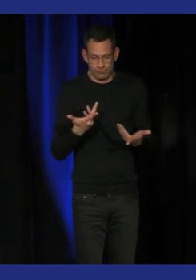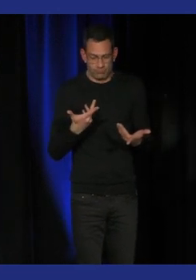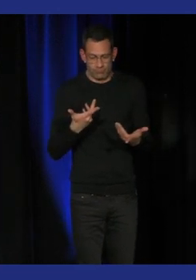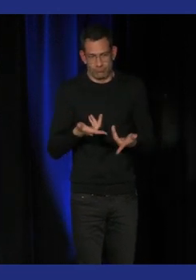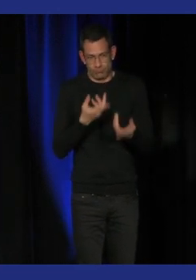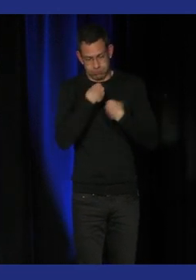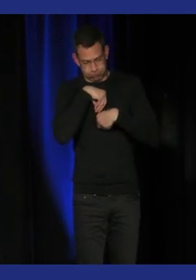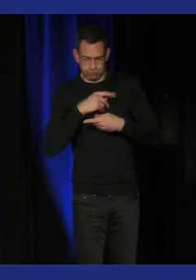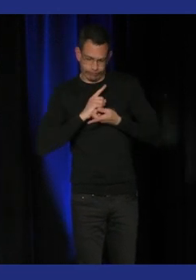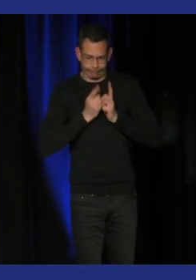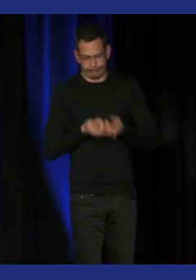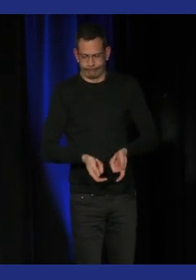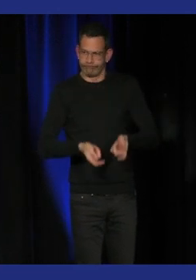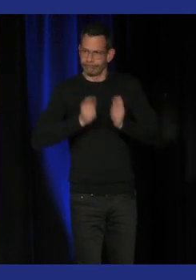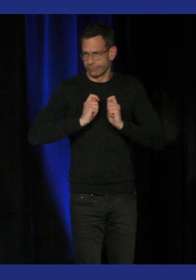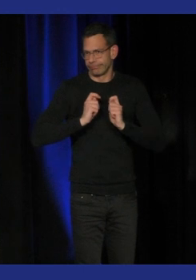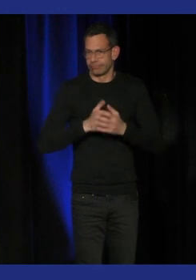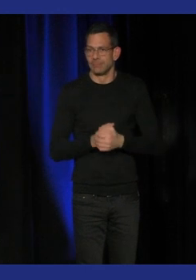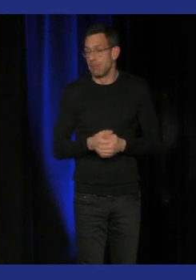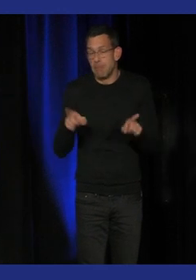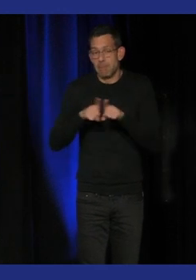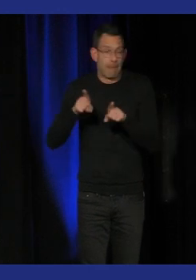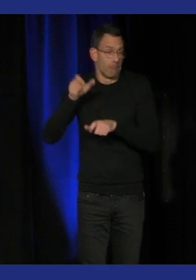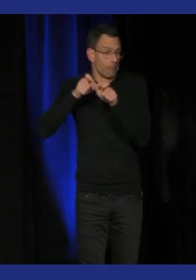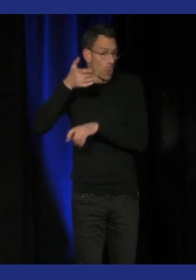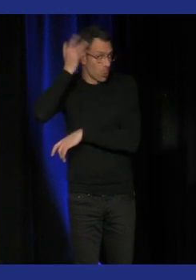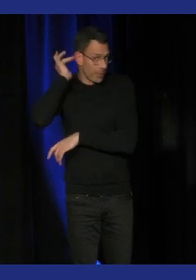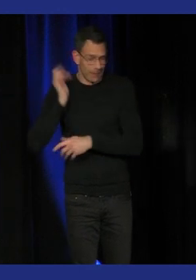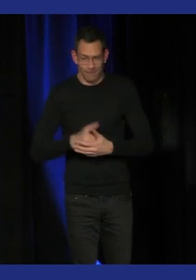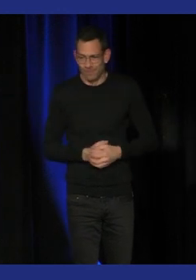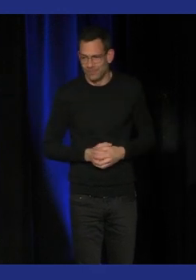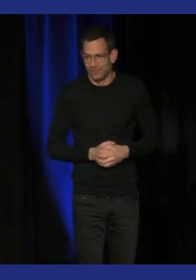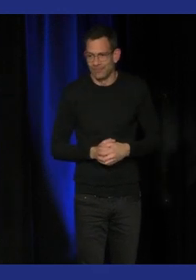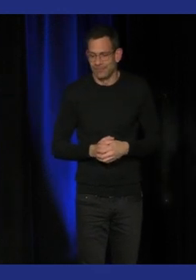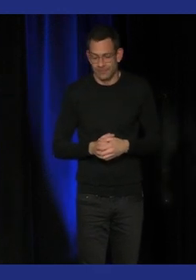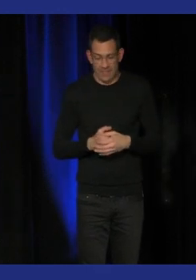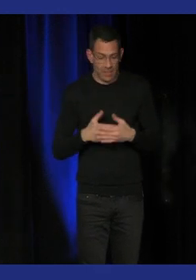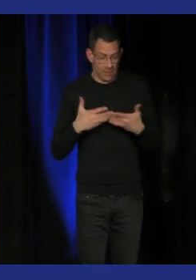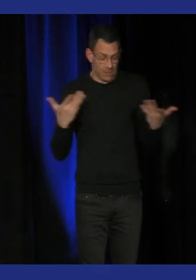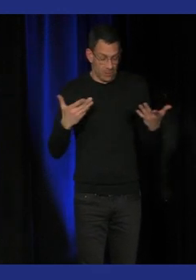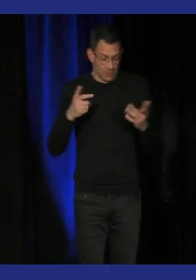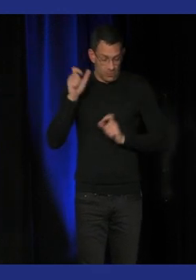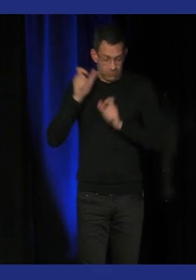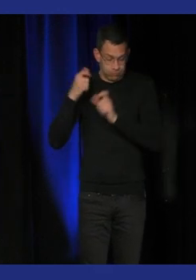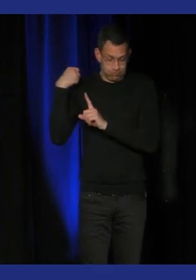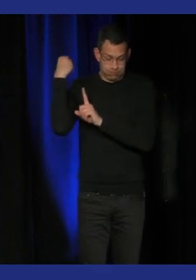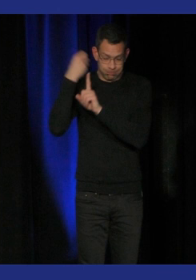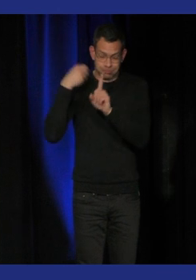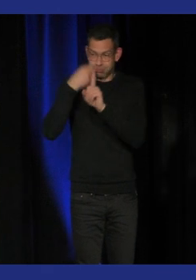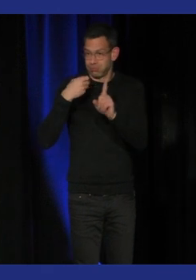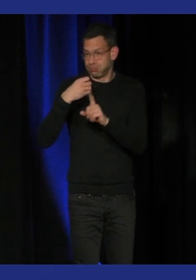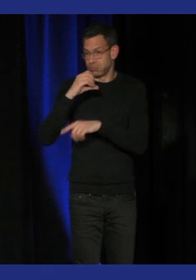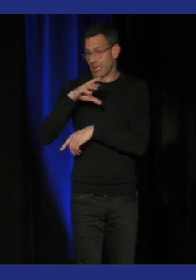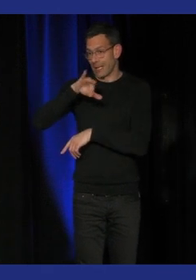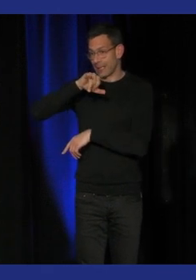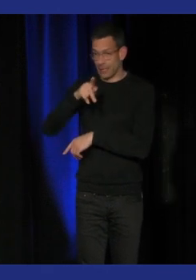pour s'auto-désigner CRIP, comme les personnes queer. Et donc les personnes CRIP, les militants et militantes CRIP, Elles vont mettre